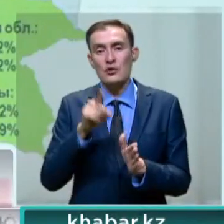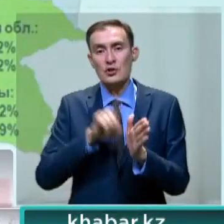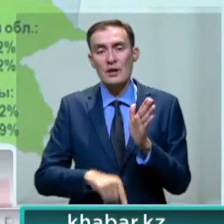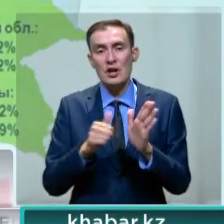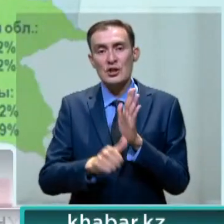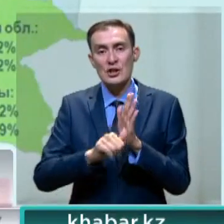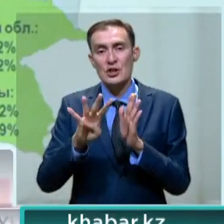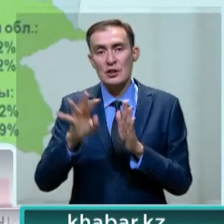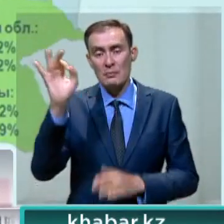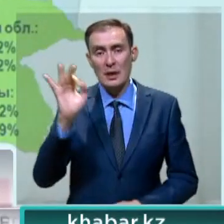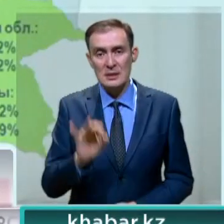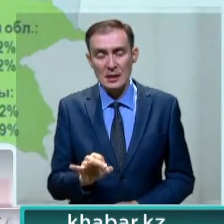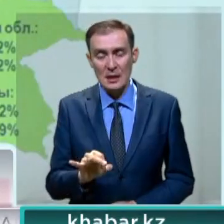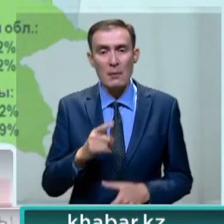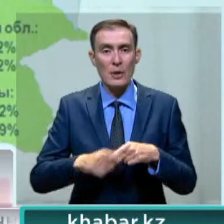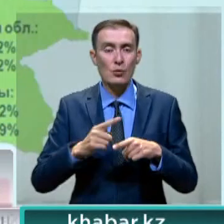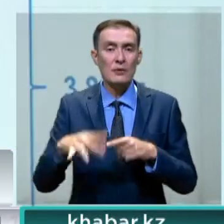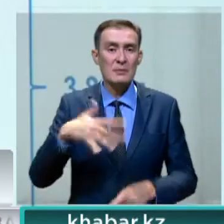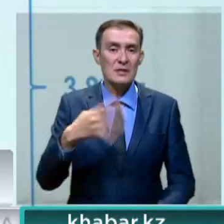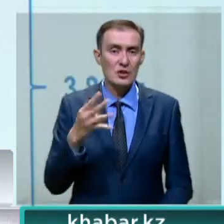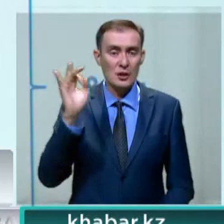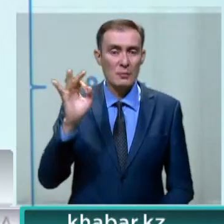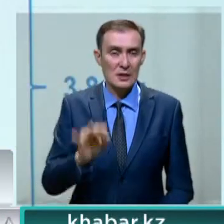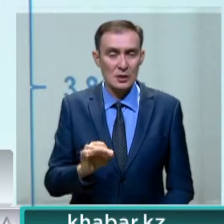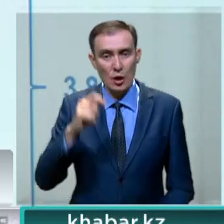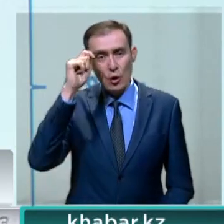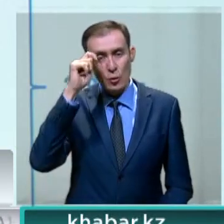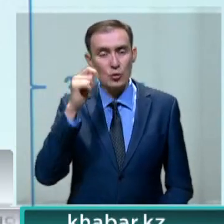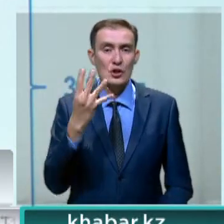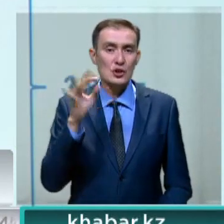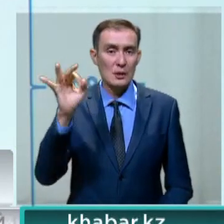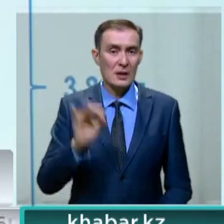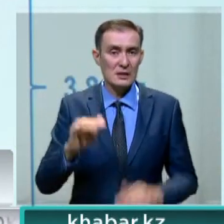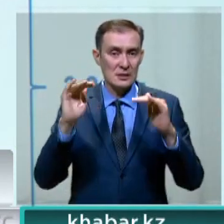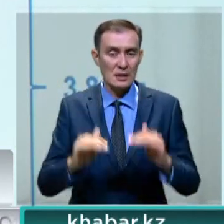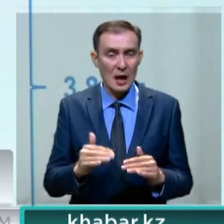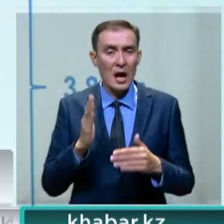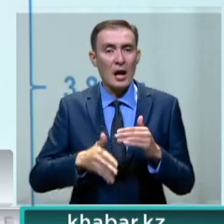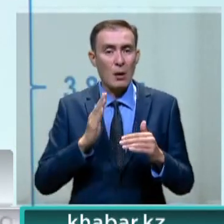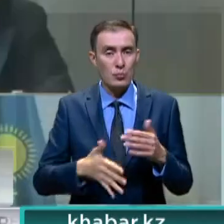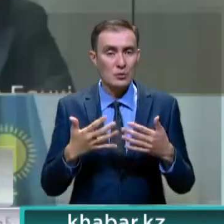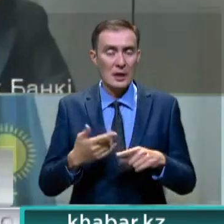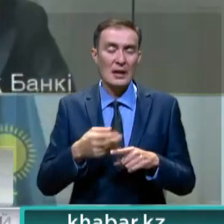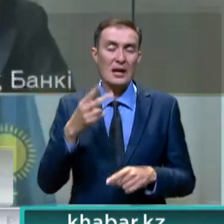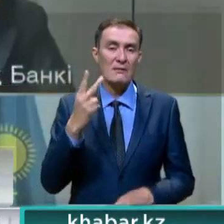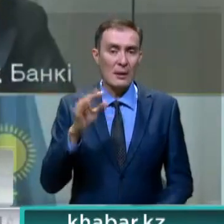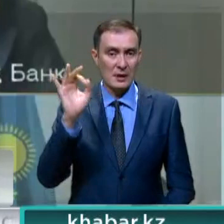на 64%, морковь на 54%, лук на 4%, капуста на 2%.